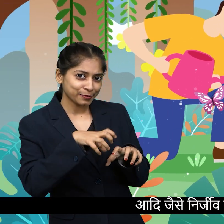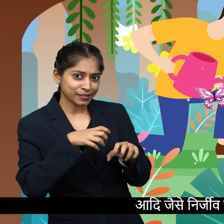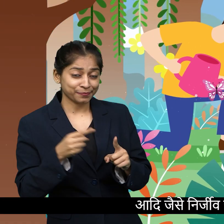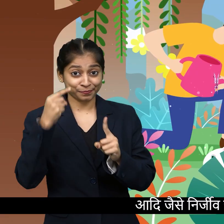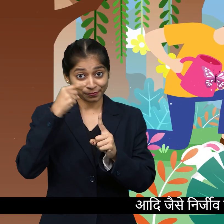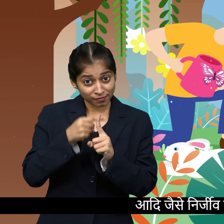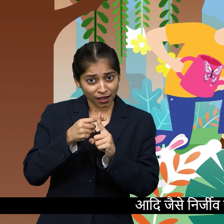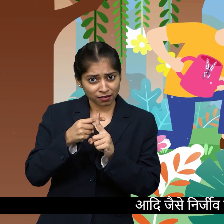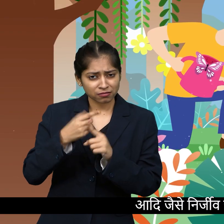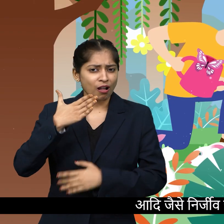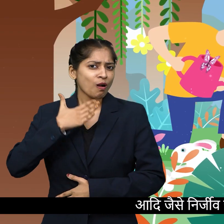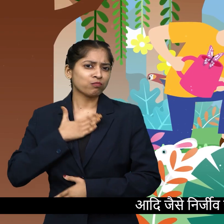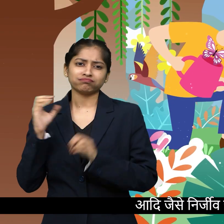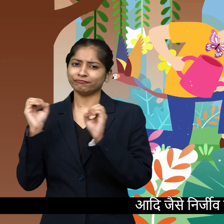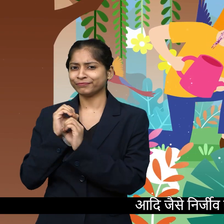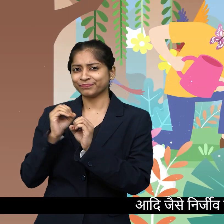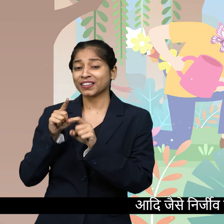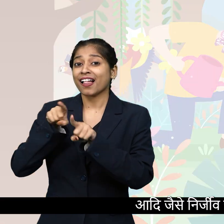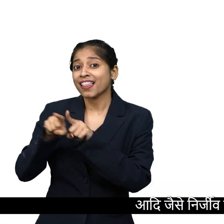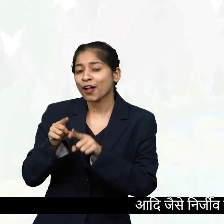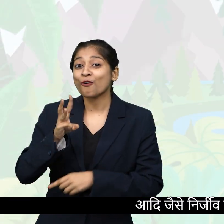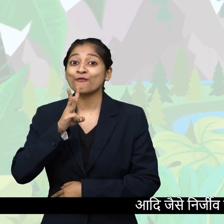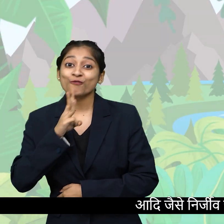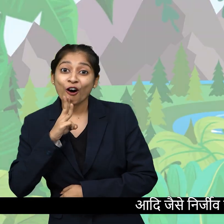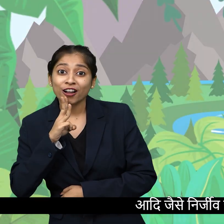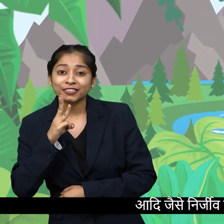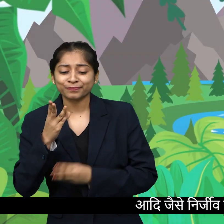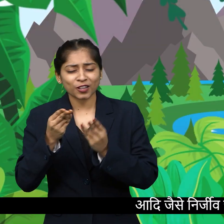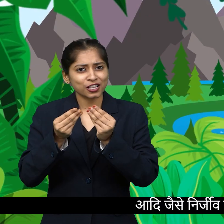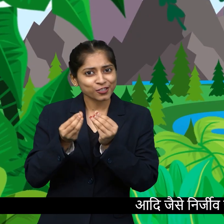से पूरी तरह से ढका हुआ है।